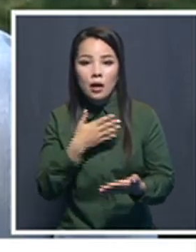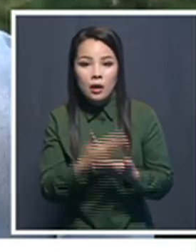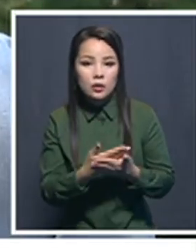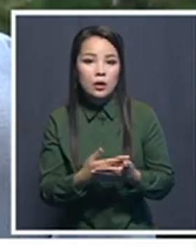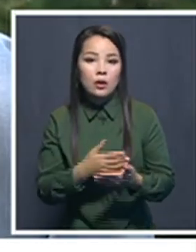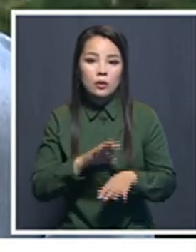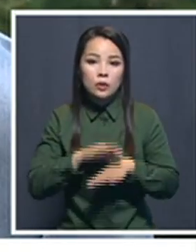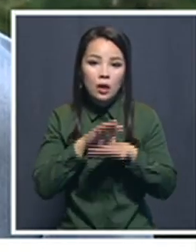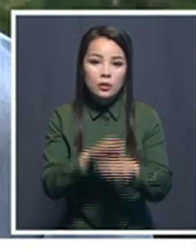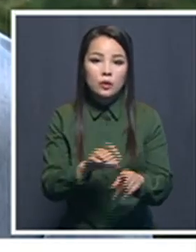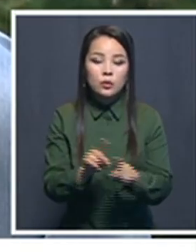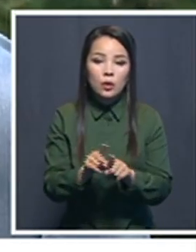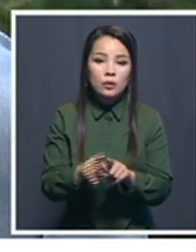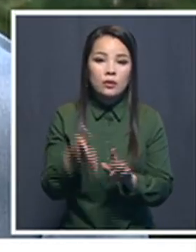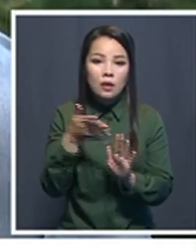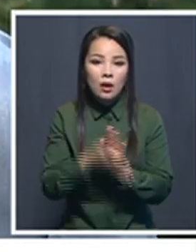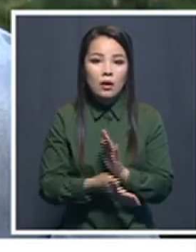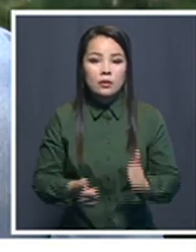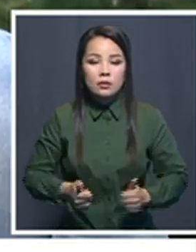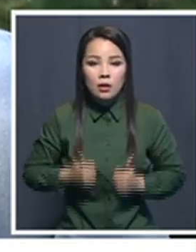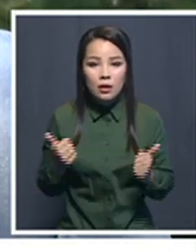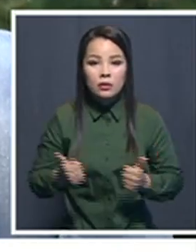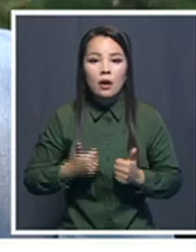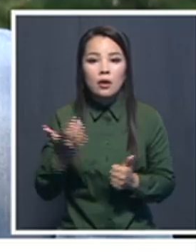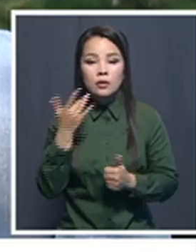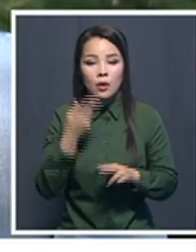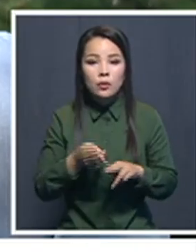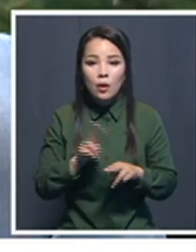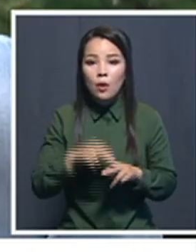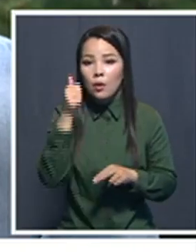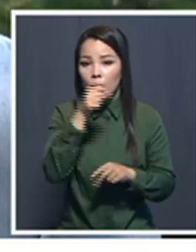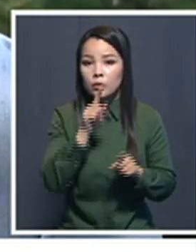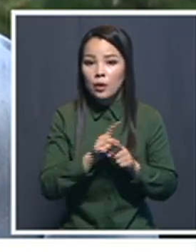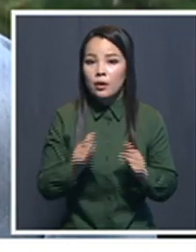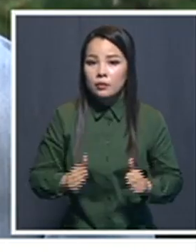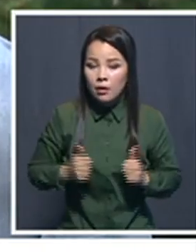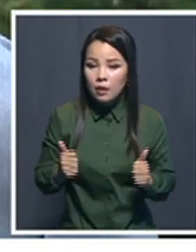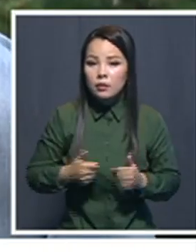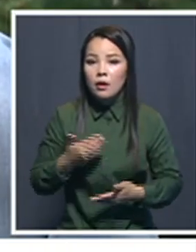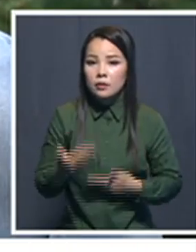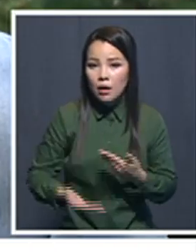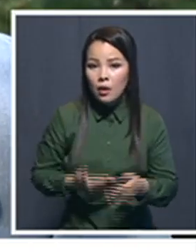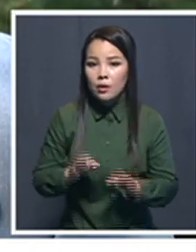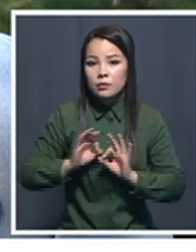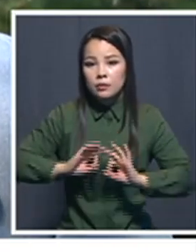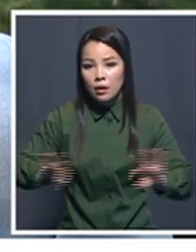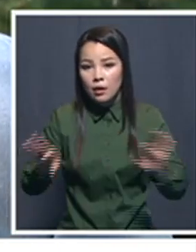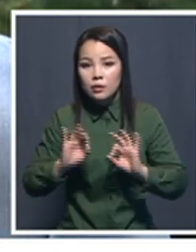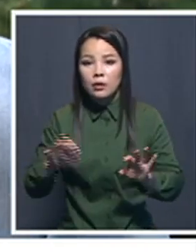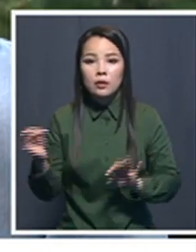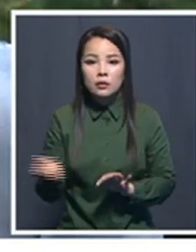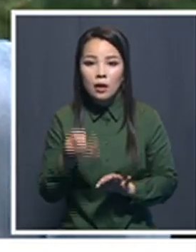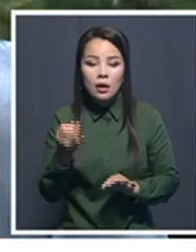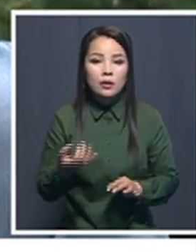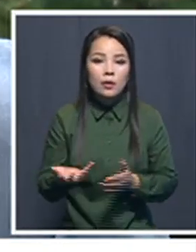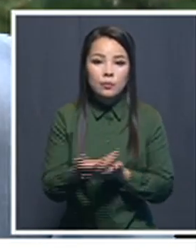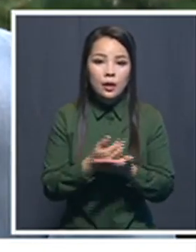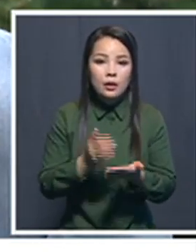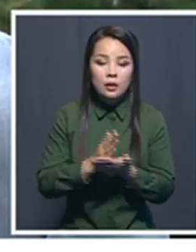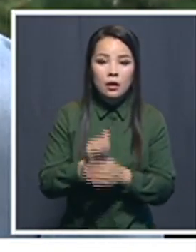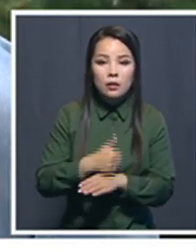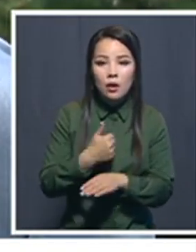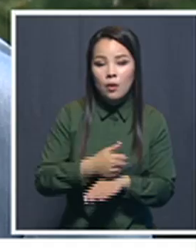Бізге бұрынғылардан қалған бірде бір көлік болған жоқ. Ал соны біліп қазір мемлекет